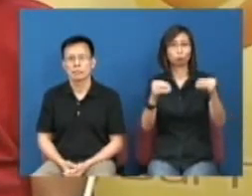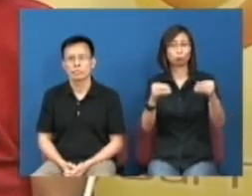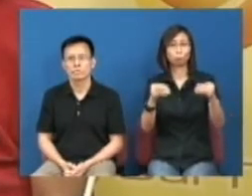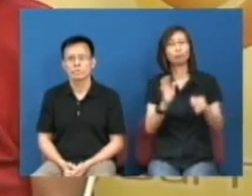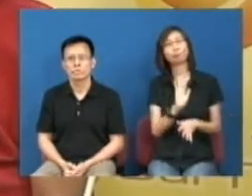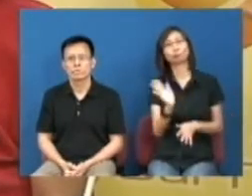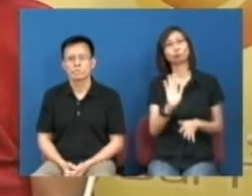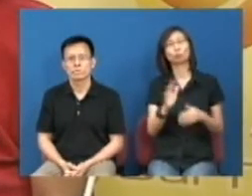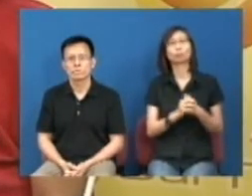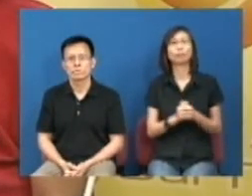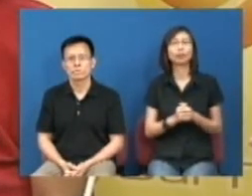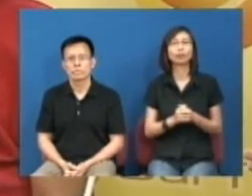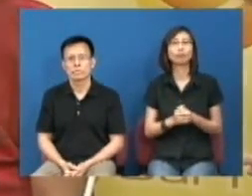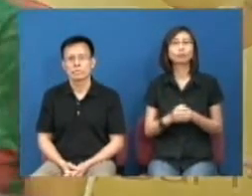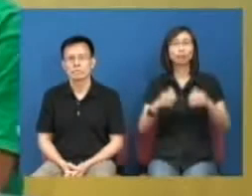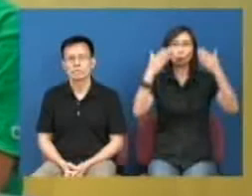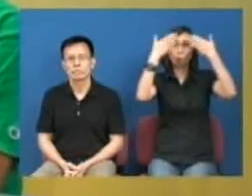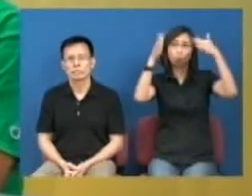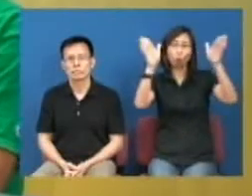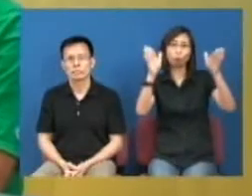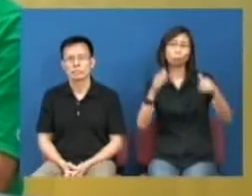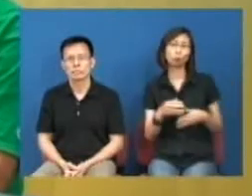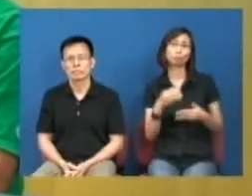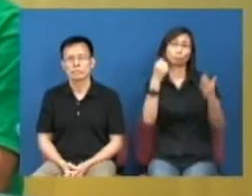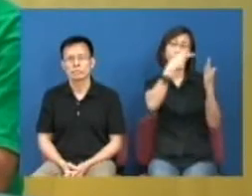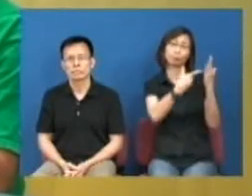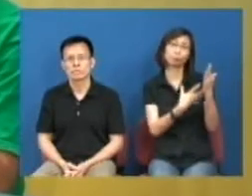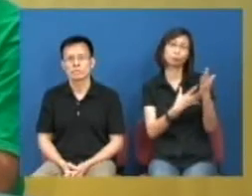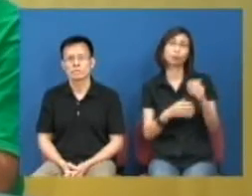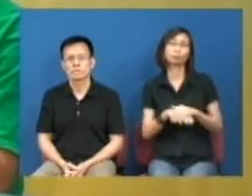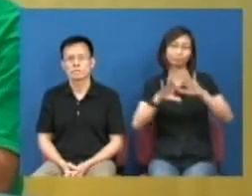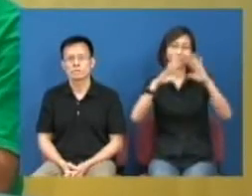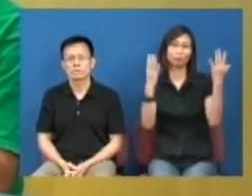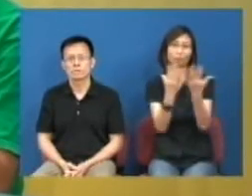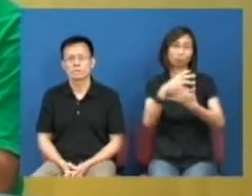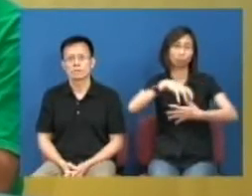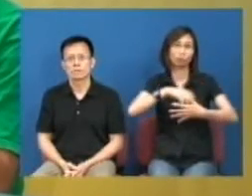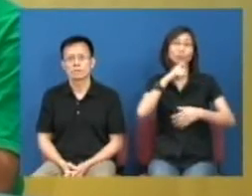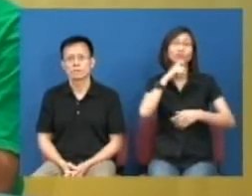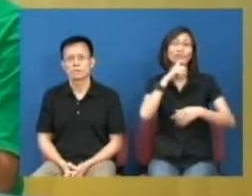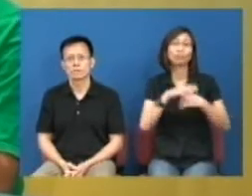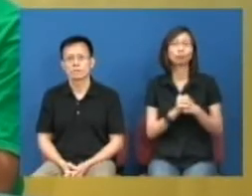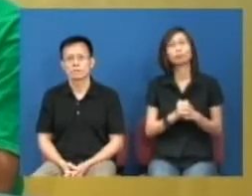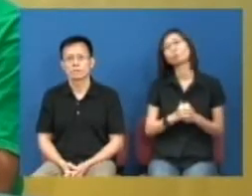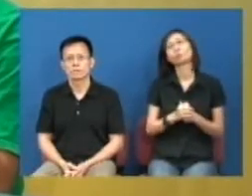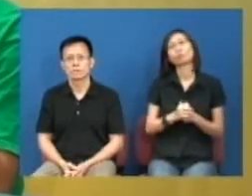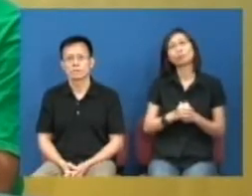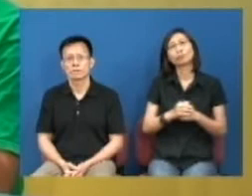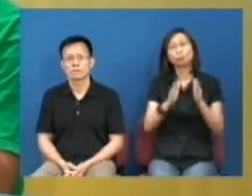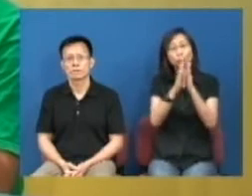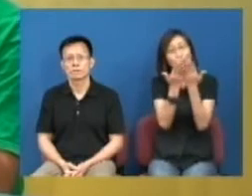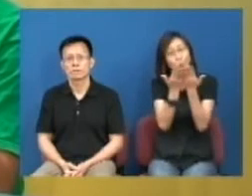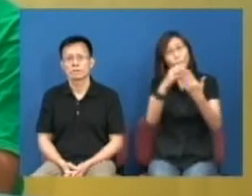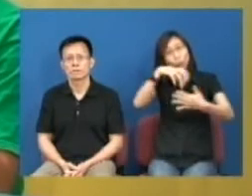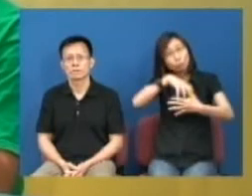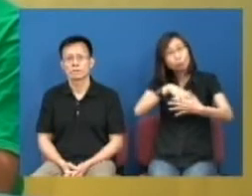就包含了，即是你可以講可以不講。我想第二件事就是說，即究竟在教科書裡面呢，究竟